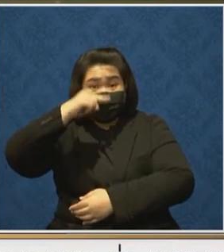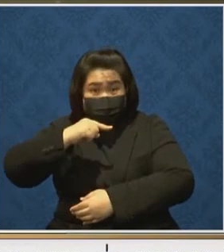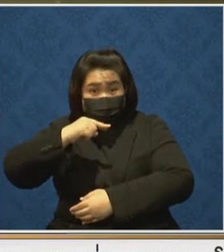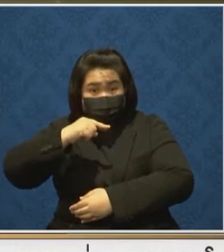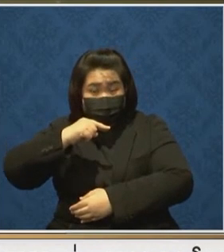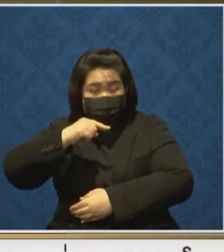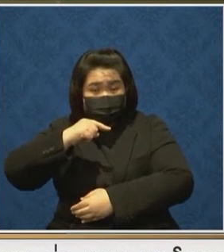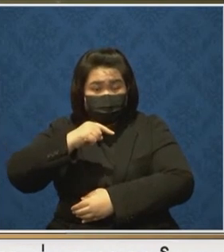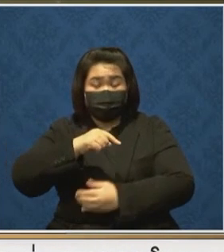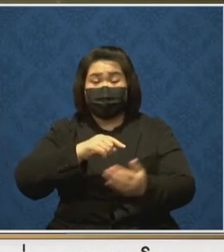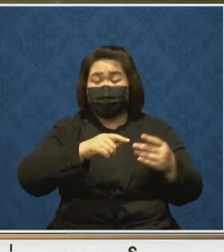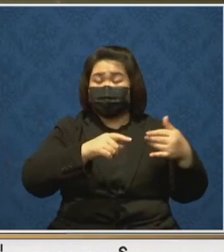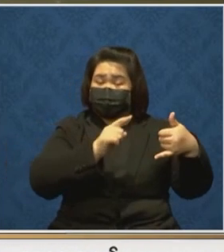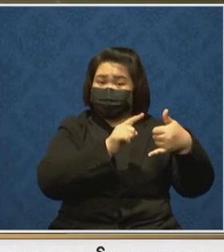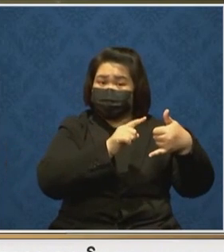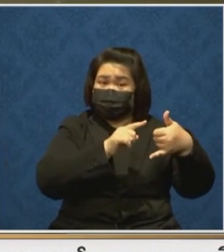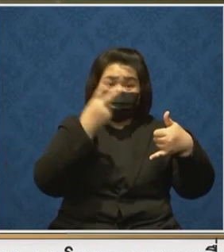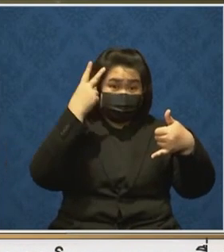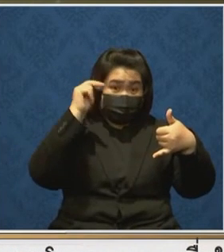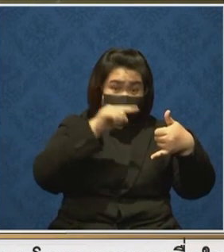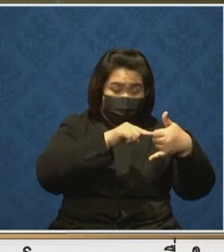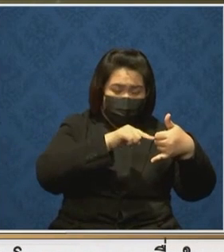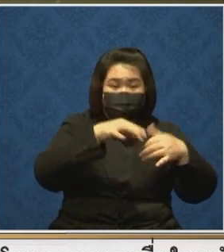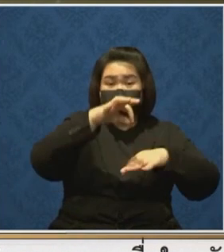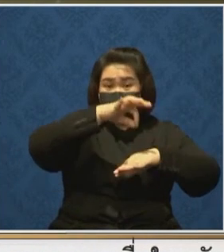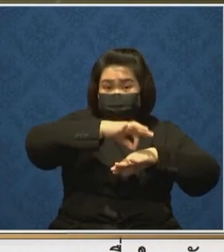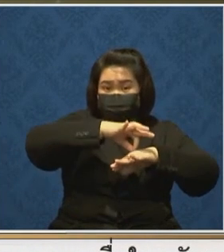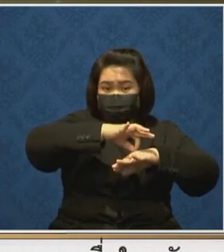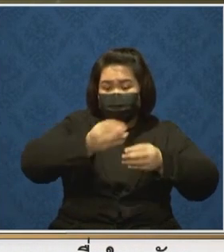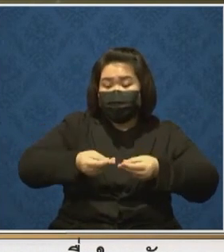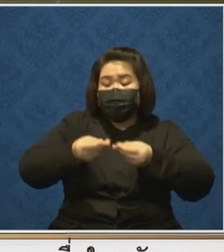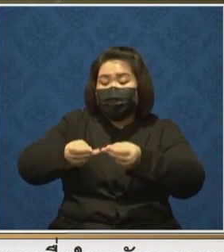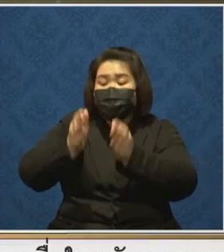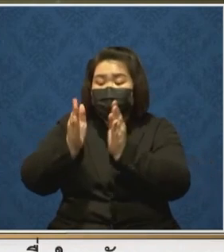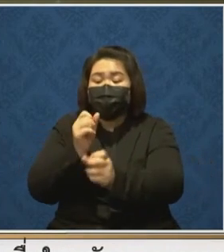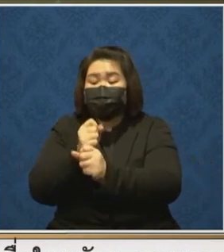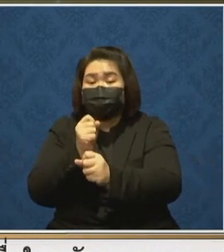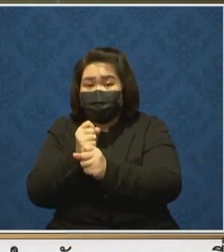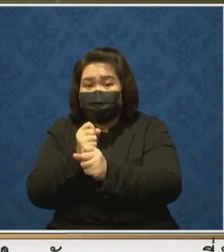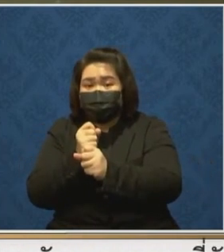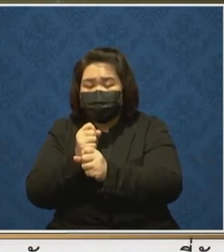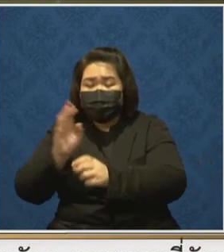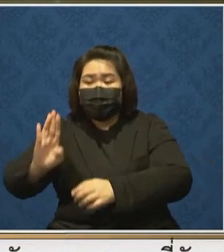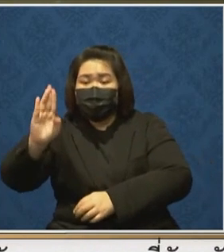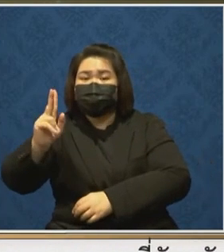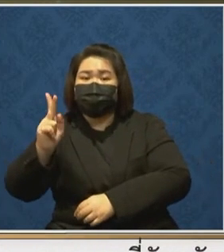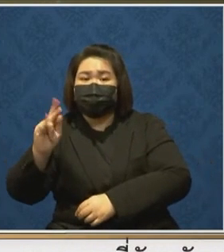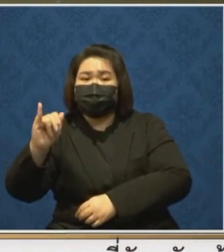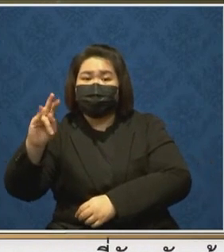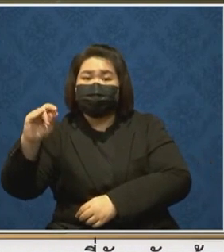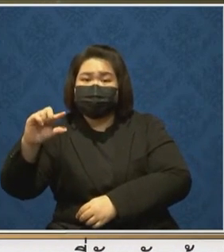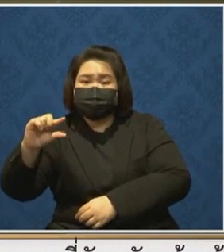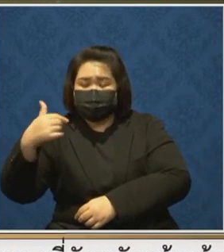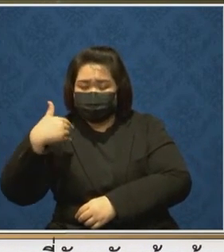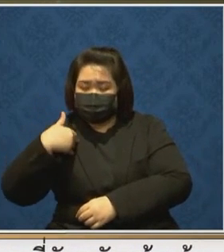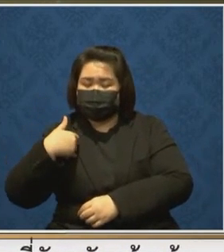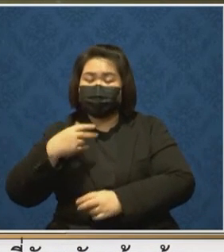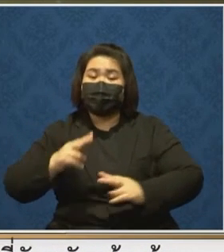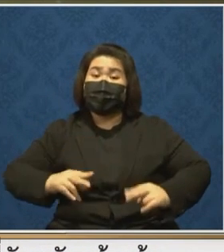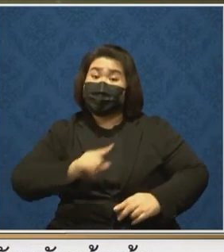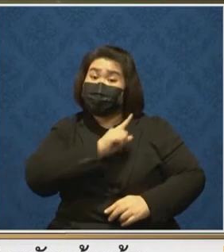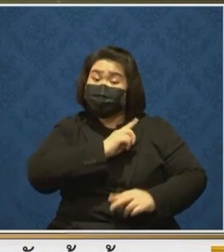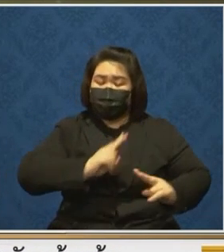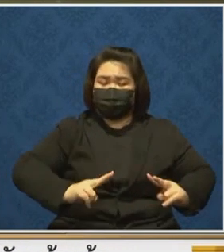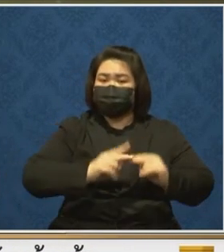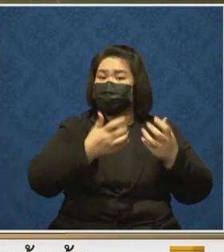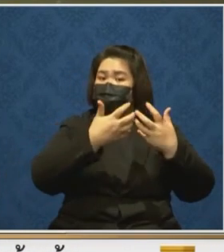ท Kingsgateที่ผลหนประยทธจโอชาแต่งตั้งขึ้เพื่อไลเกลยกัปิษัท Kingsgateโยเฉพาะกระสวอุสาหกรรมกระสัวการต่ประเทศ